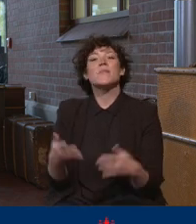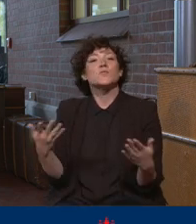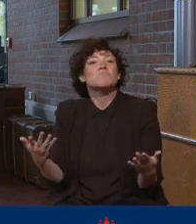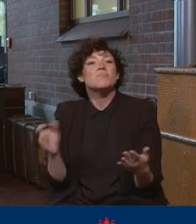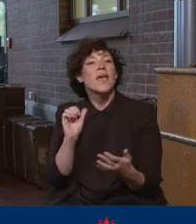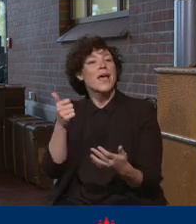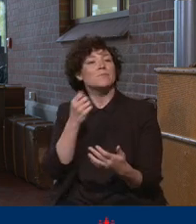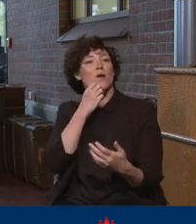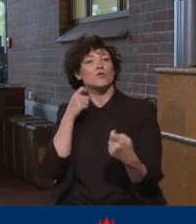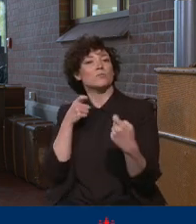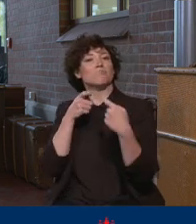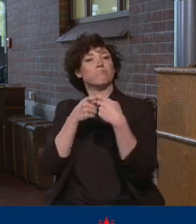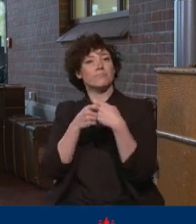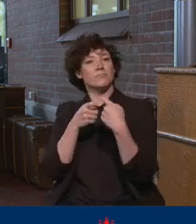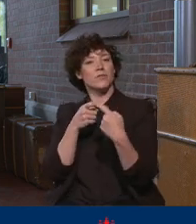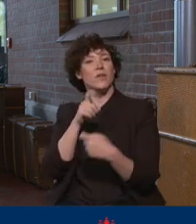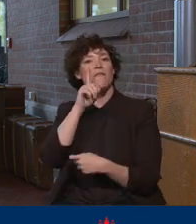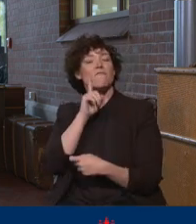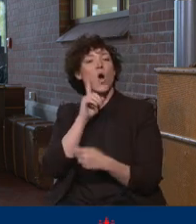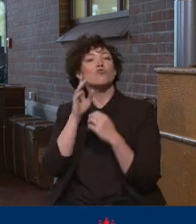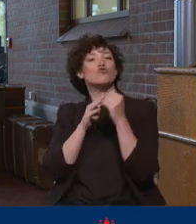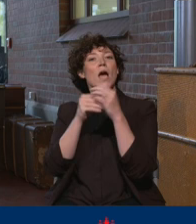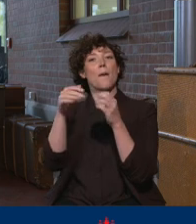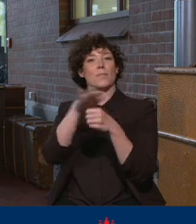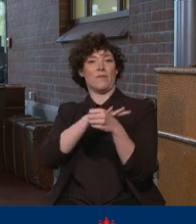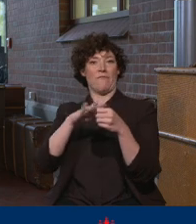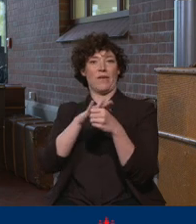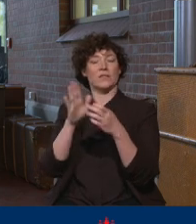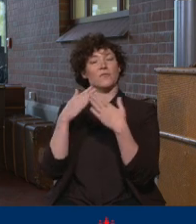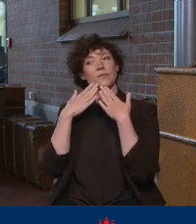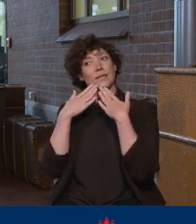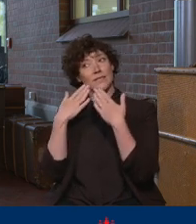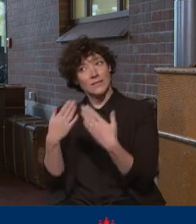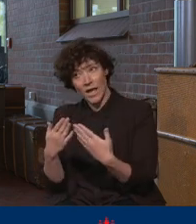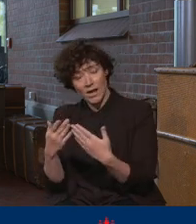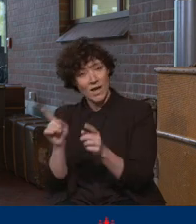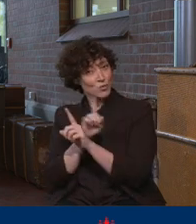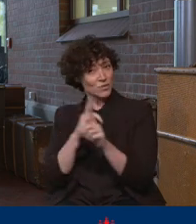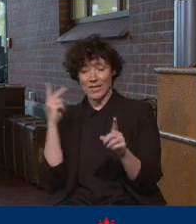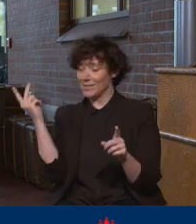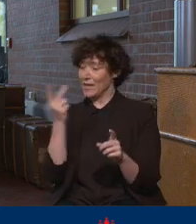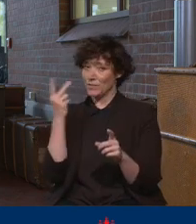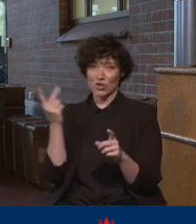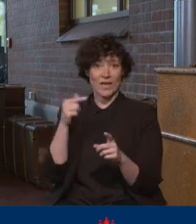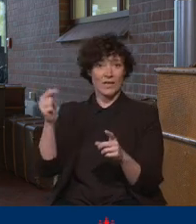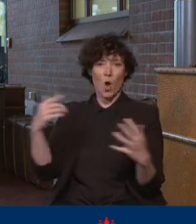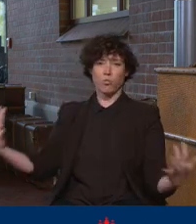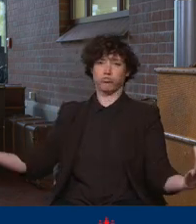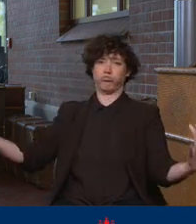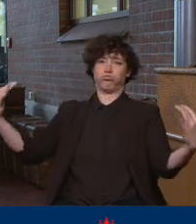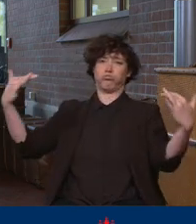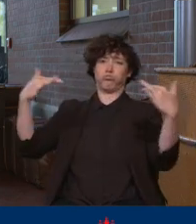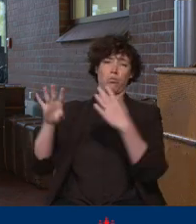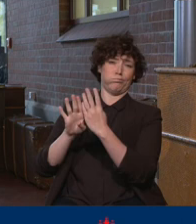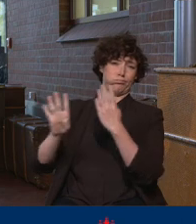anschließend an den dank von frau stapelfeldt das ist alles andere als selbstverständlich dass hier das haus voll ist unter diesen zeiten das